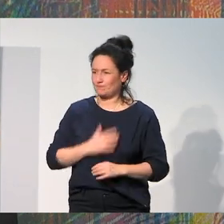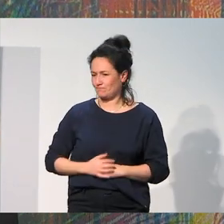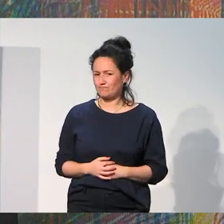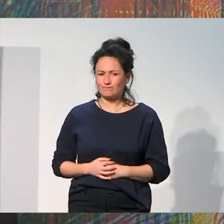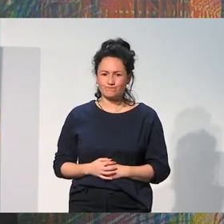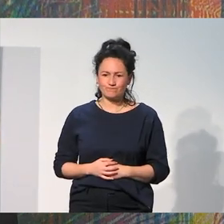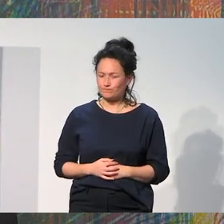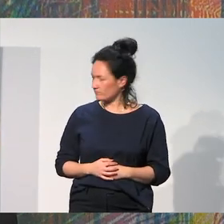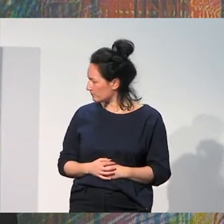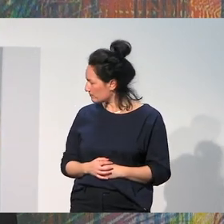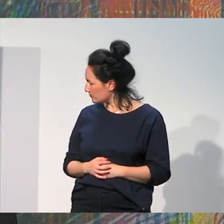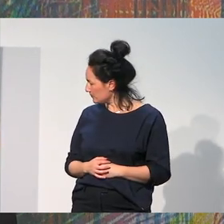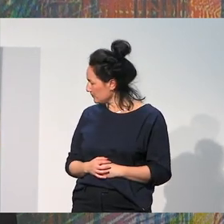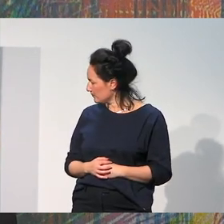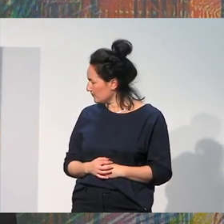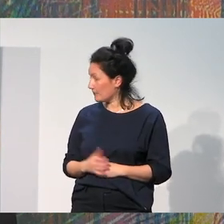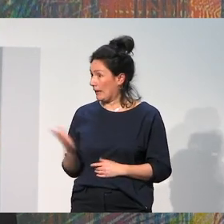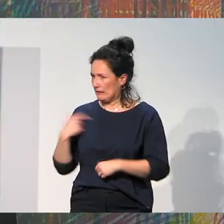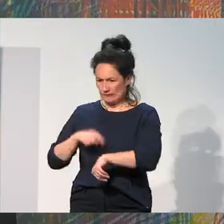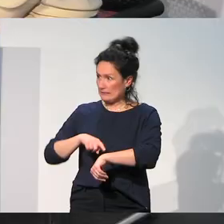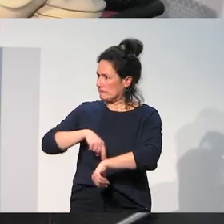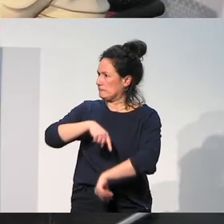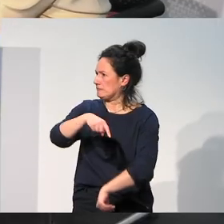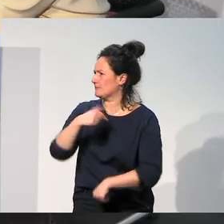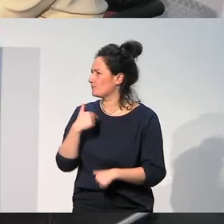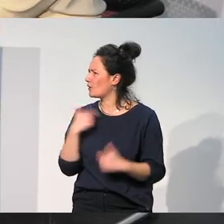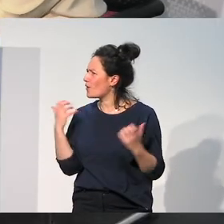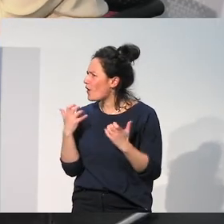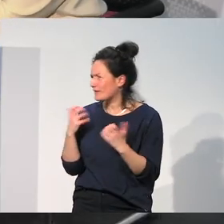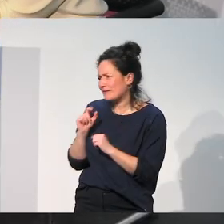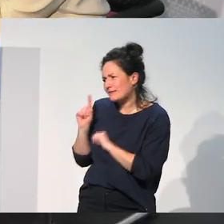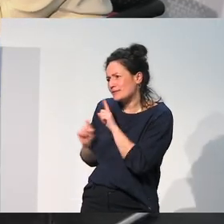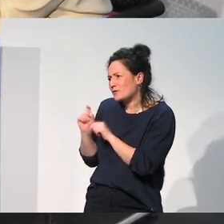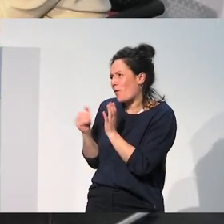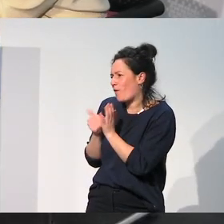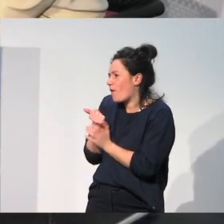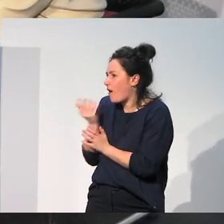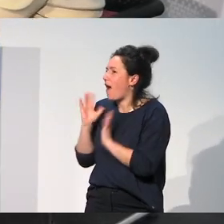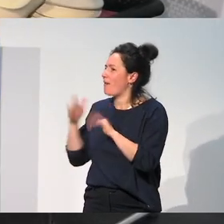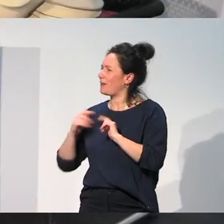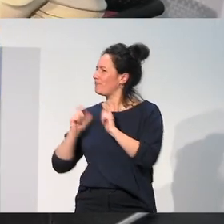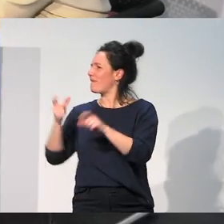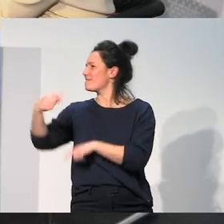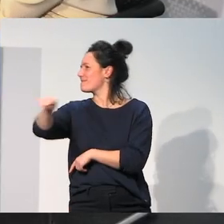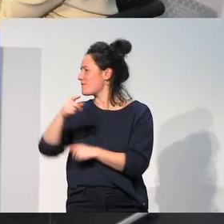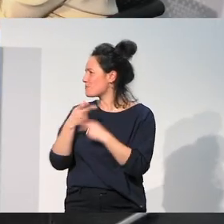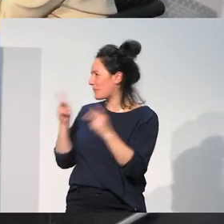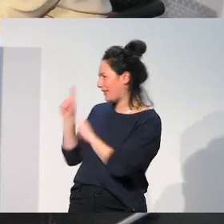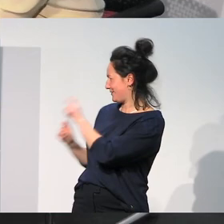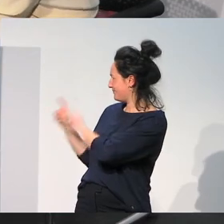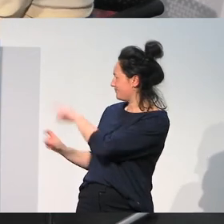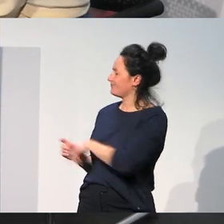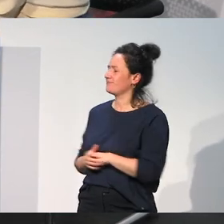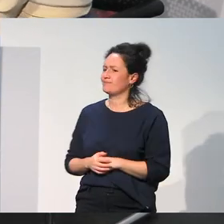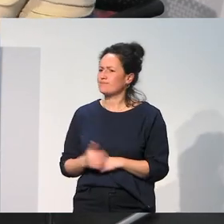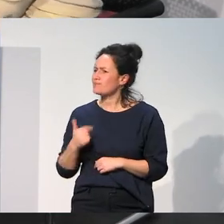J'ai regardé l'heure et l'heure tourne. Je voudrais juste qu'on avance sur deux, trois choses et puis je vais vite vous donner la parole. Je voudrais qu'on